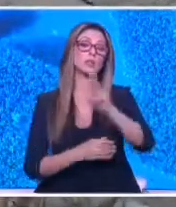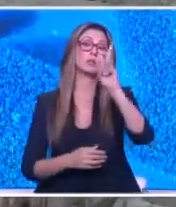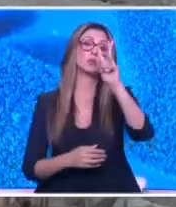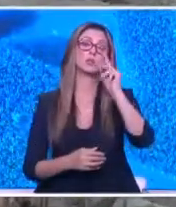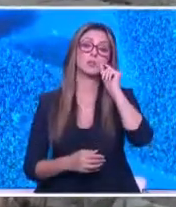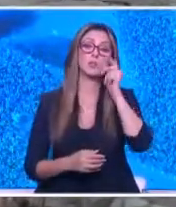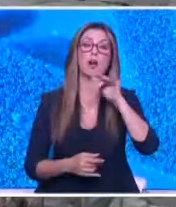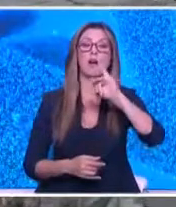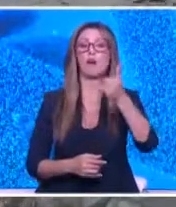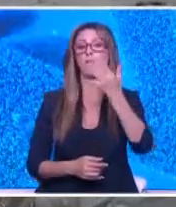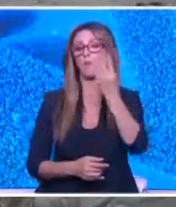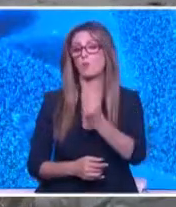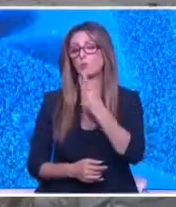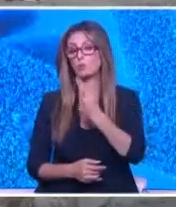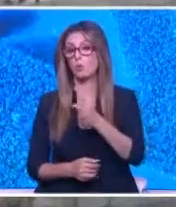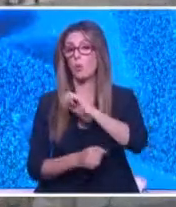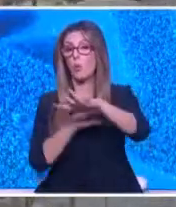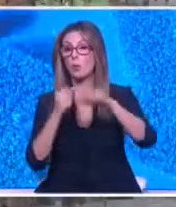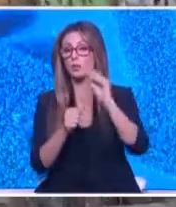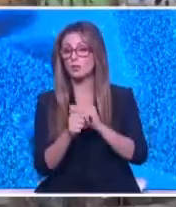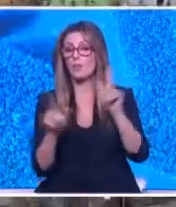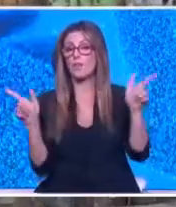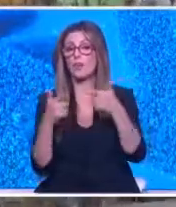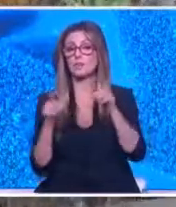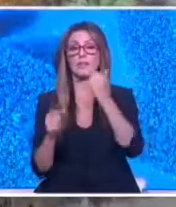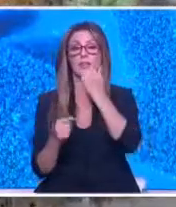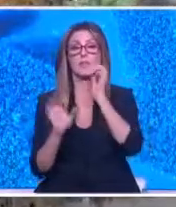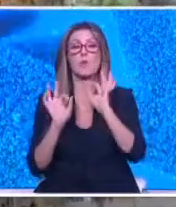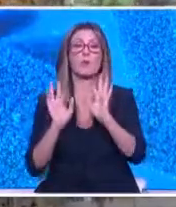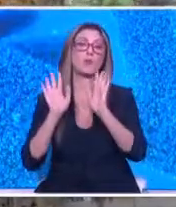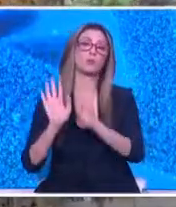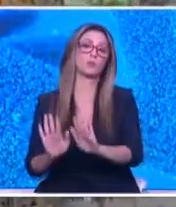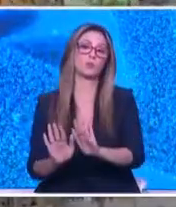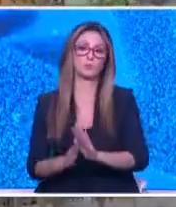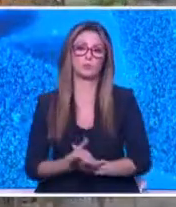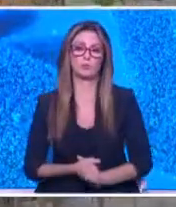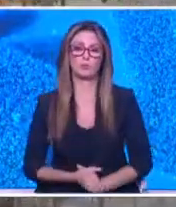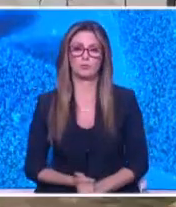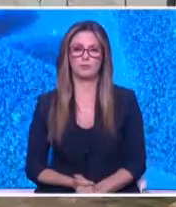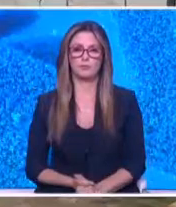ise ağır olduğu açıklandı. Olayın ardından festival geçici olarak durduruldu.